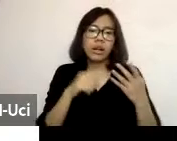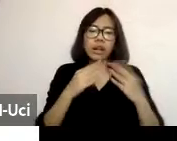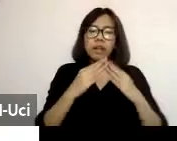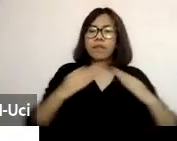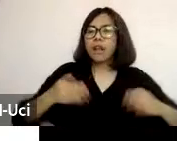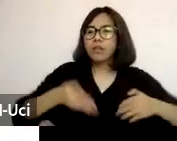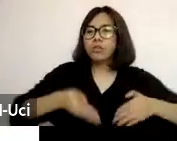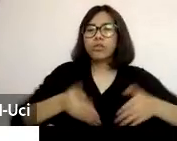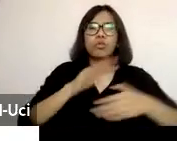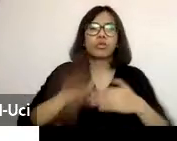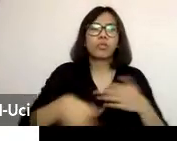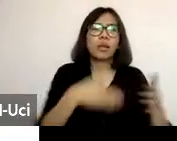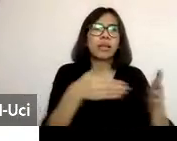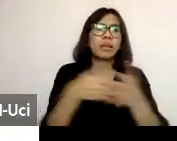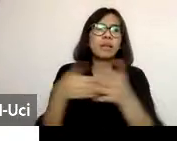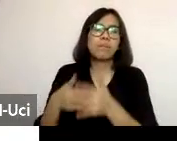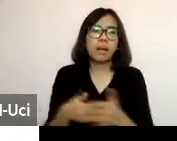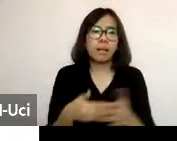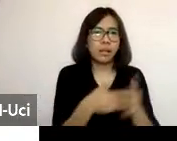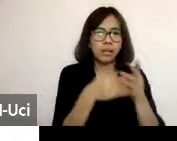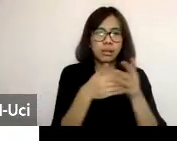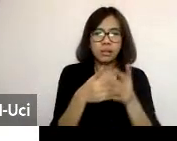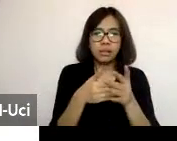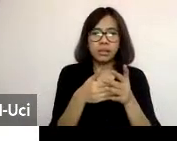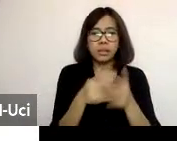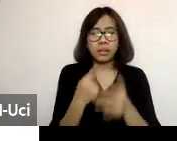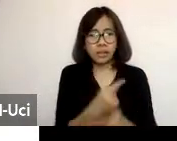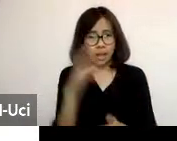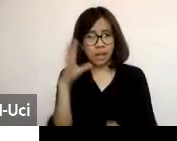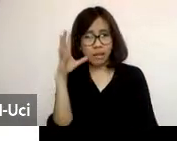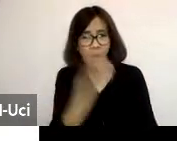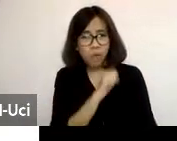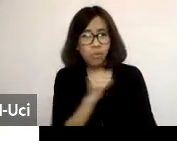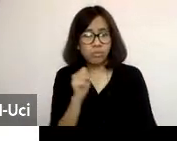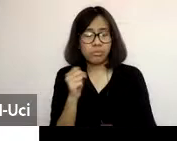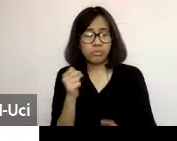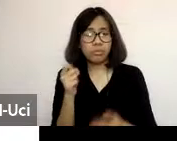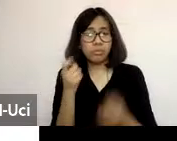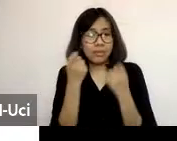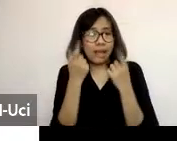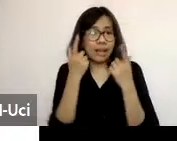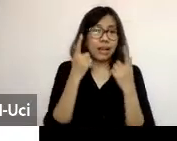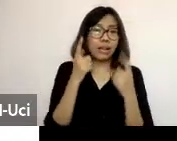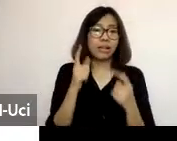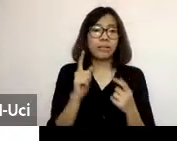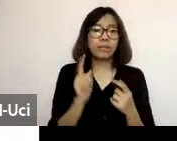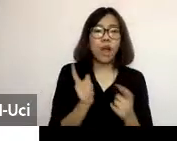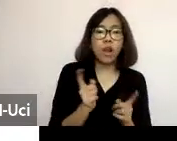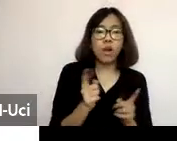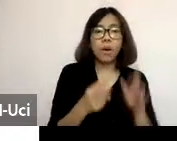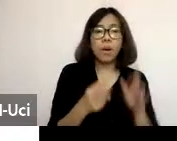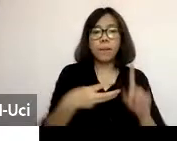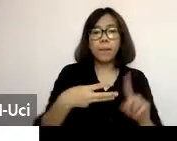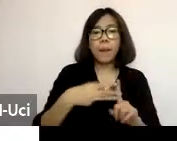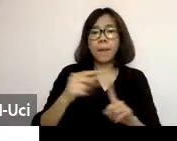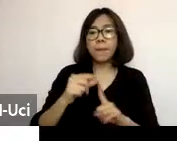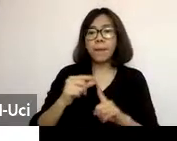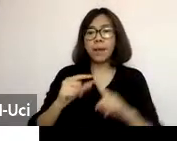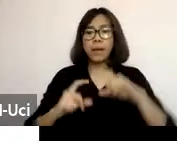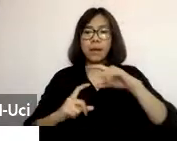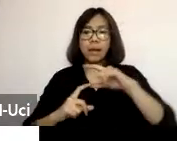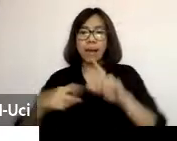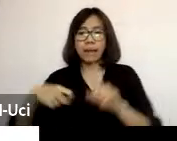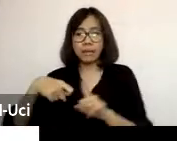harus ditaati soal sumber daya manusia dalam majelis-majelis BSK banyak yang juga